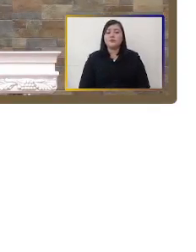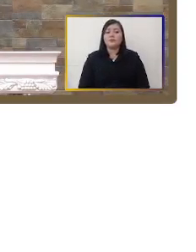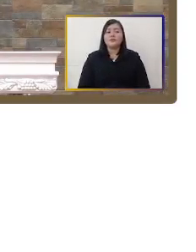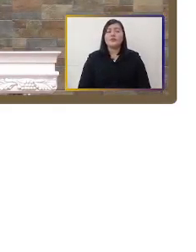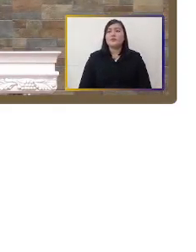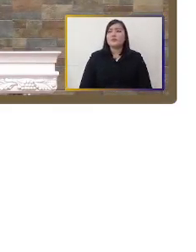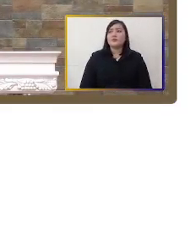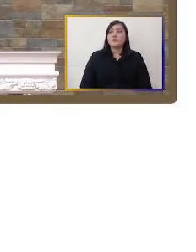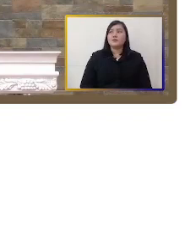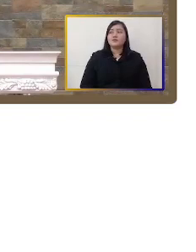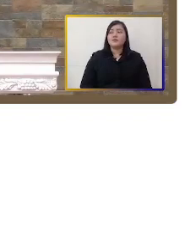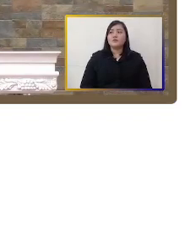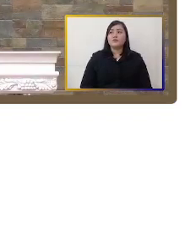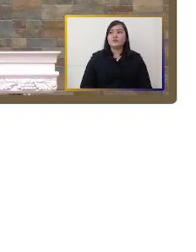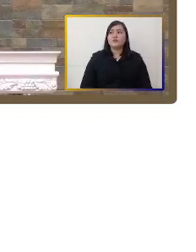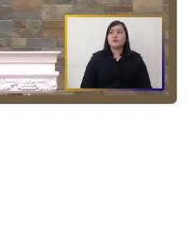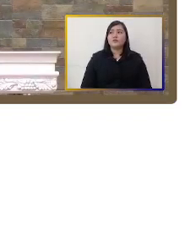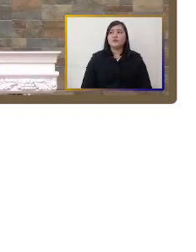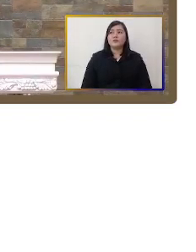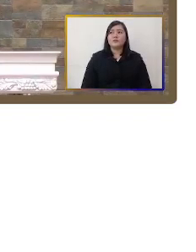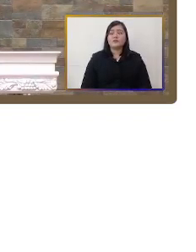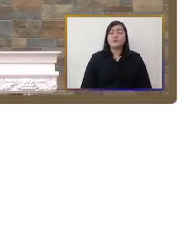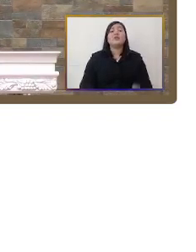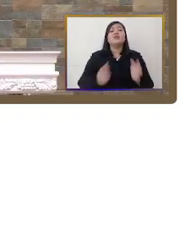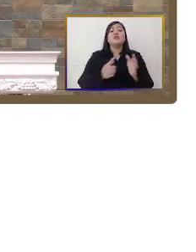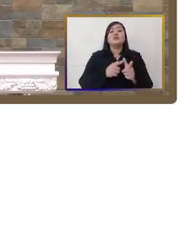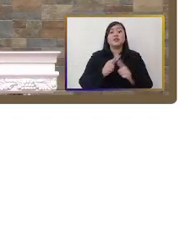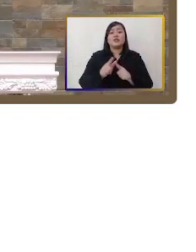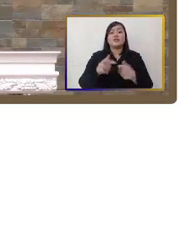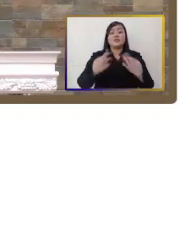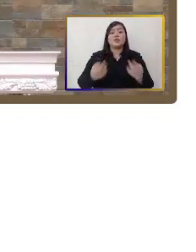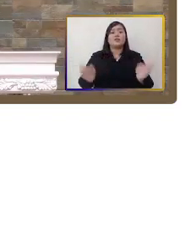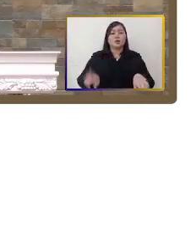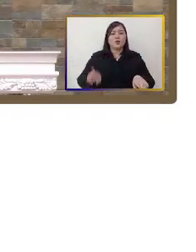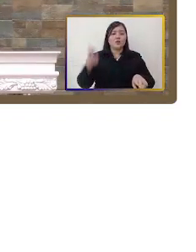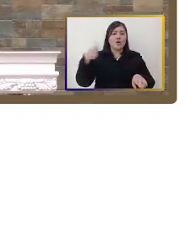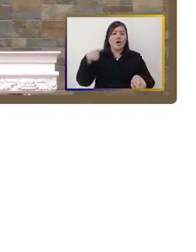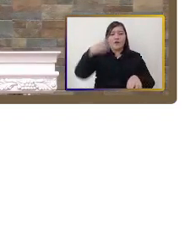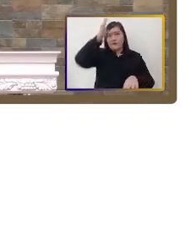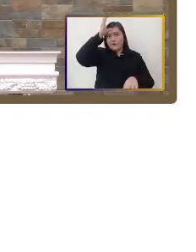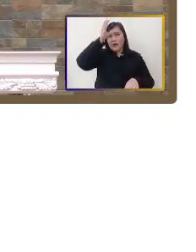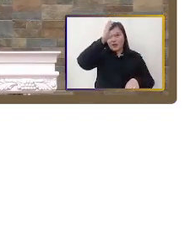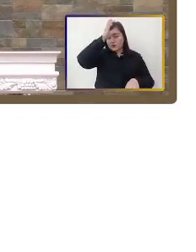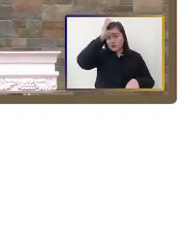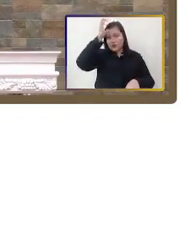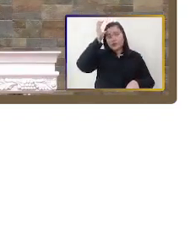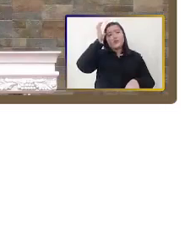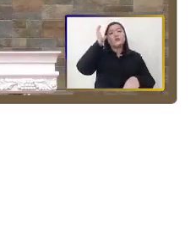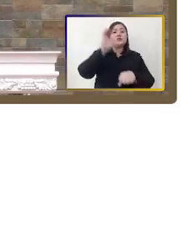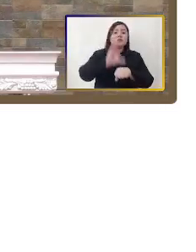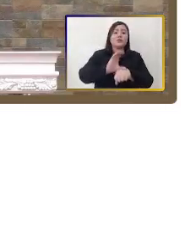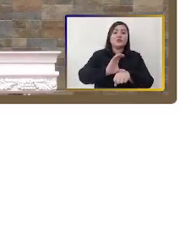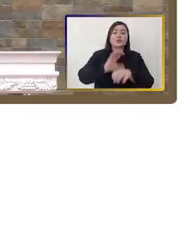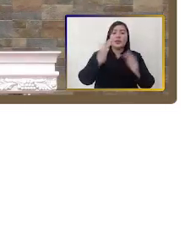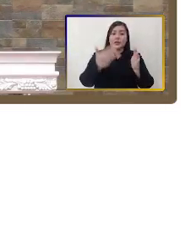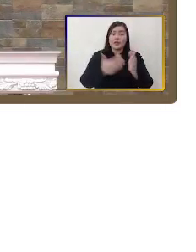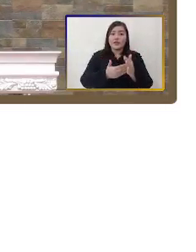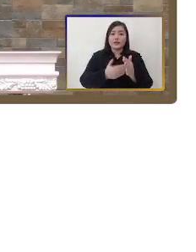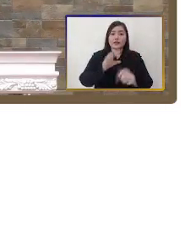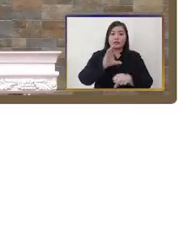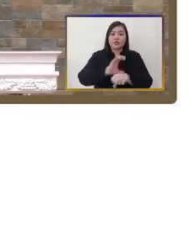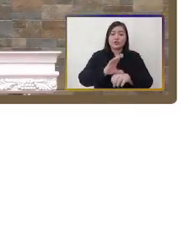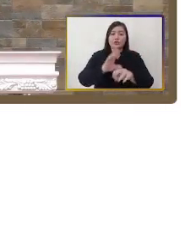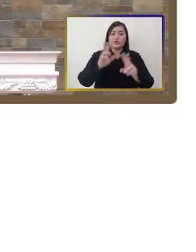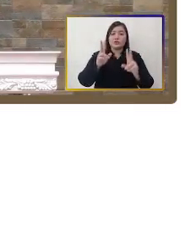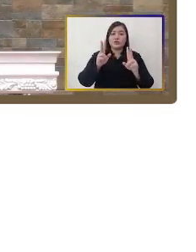ng Catholic Church. Kaya na lumabas yung Catholic Church, kasi tandaan po natin, church is an assembly. Alright?